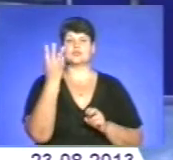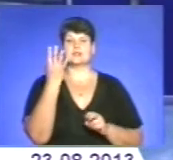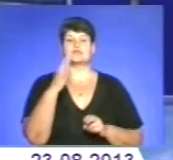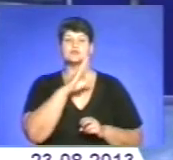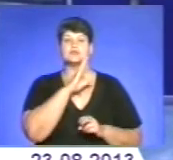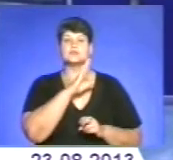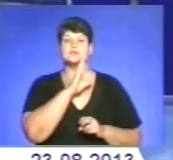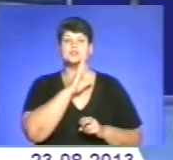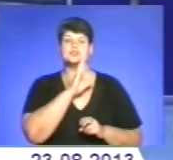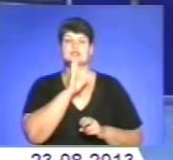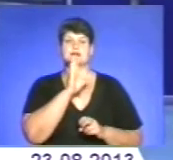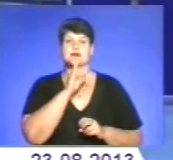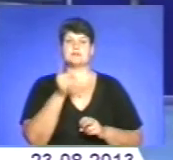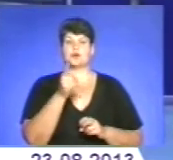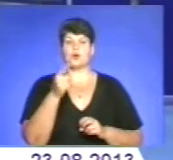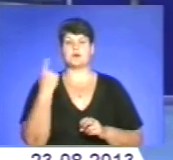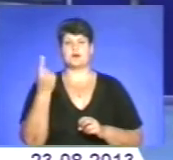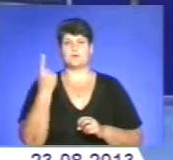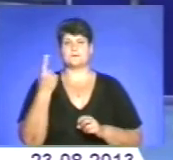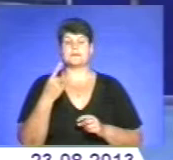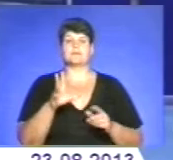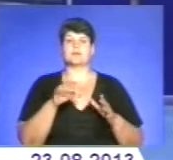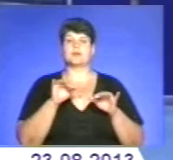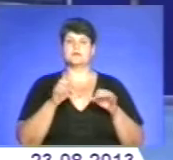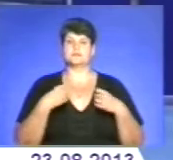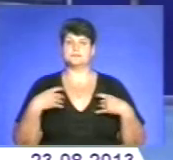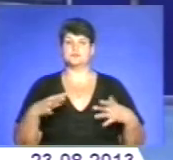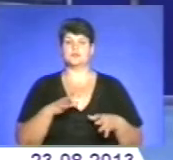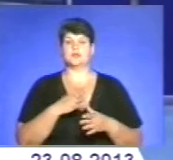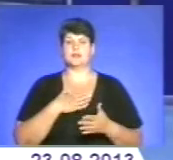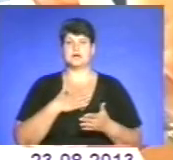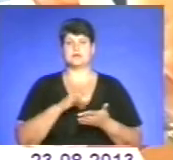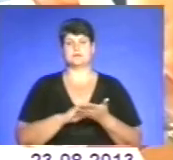жінкам Тернополя та області. На церемонії побували наші кореспонденти.